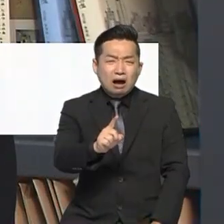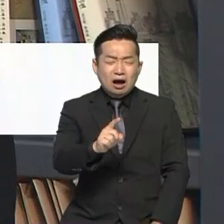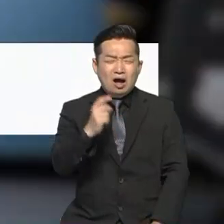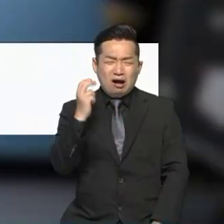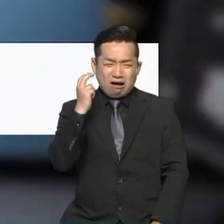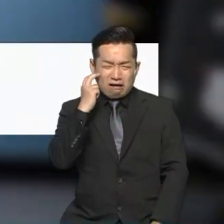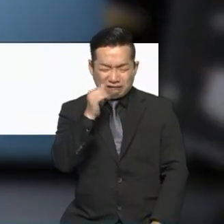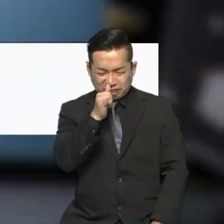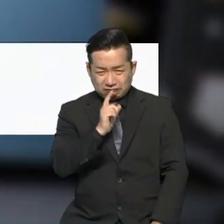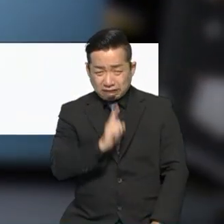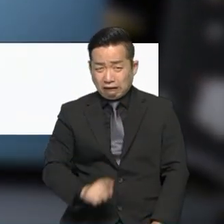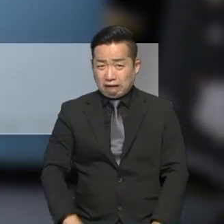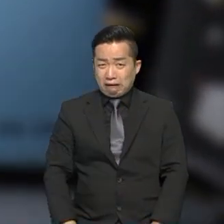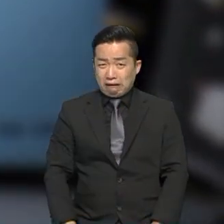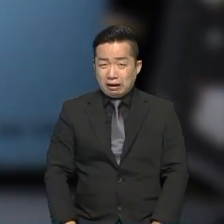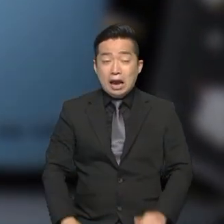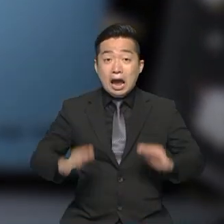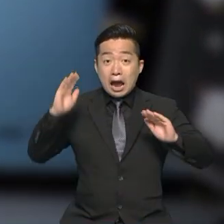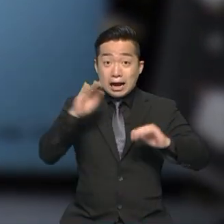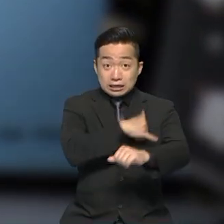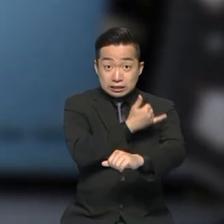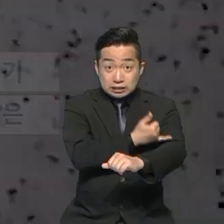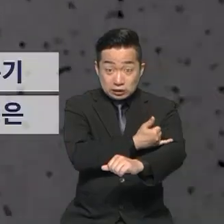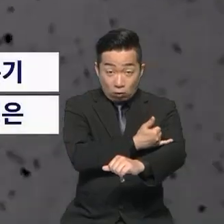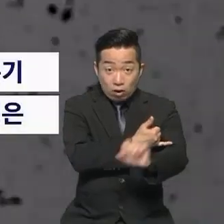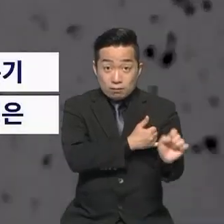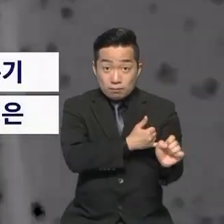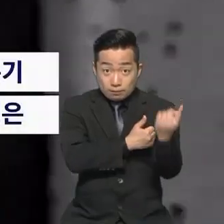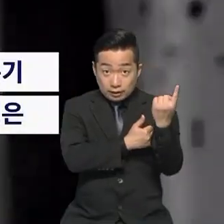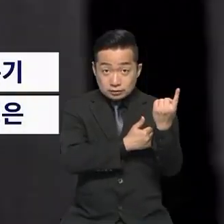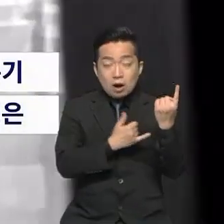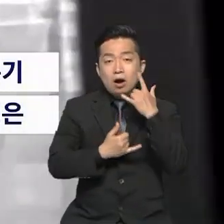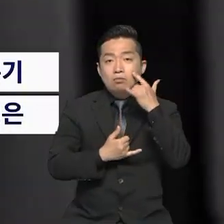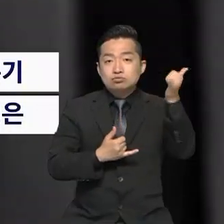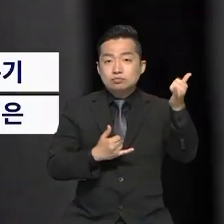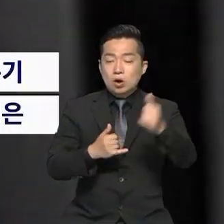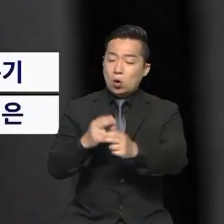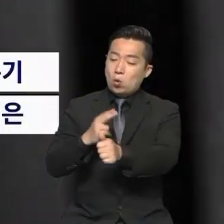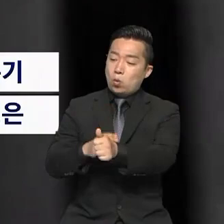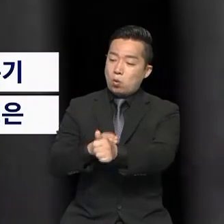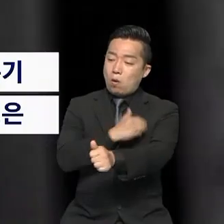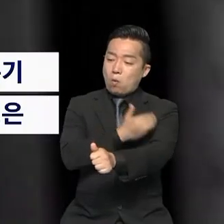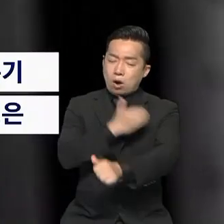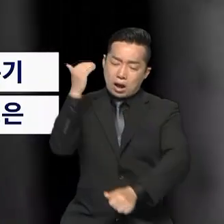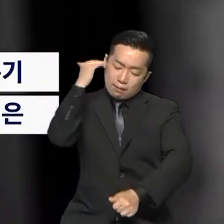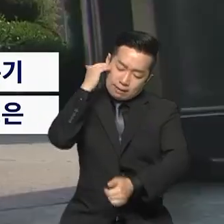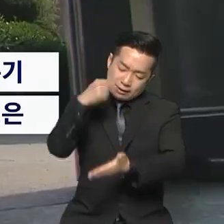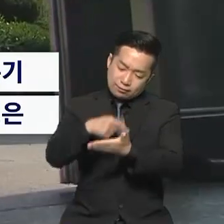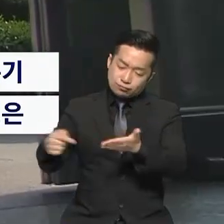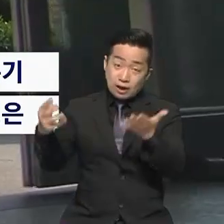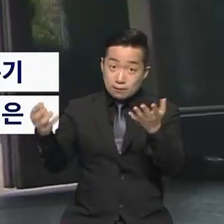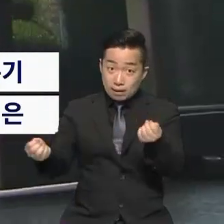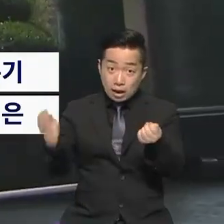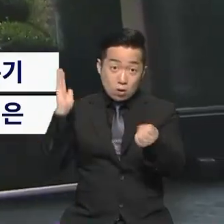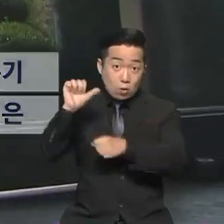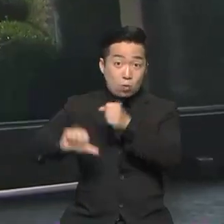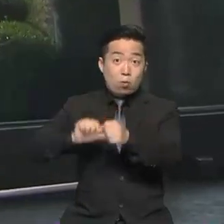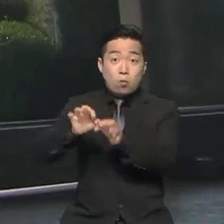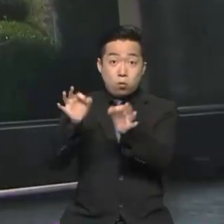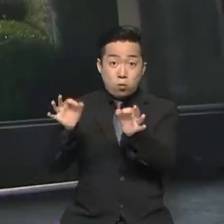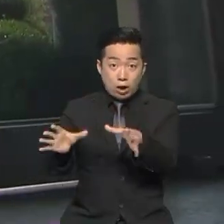나올 정도입니다. 학생 인권을 명분으로 벌어지는 학부모들의 교권 침해도 심각합니다. 최근 5년